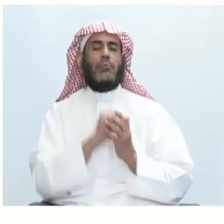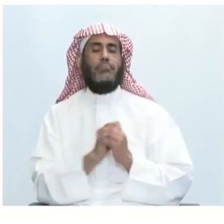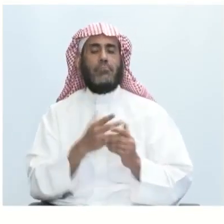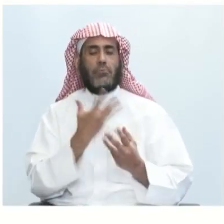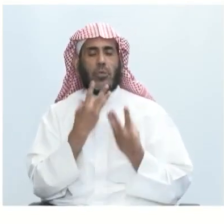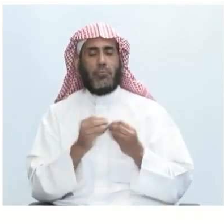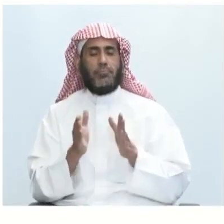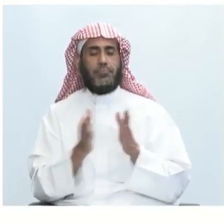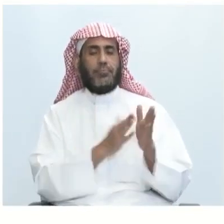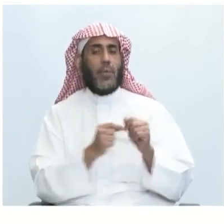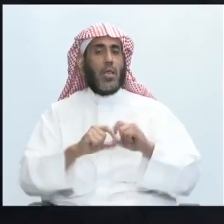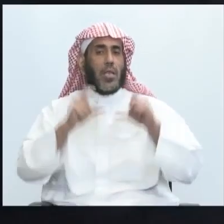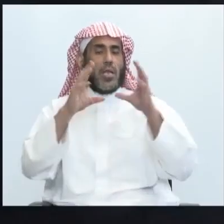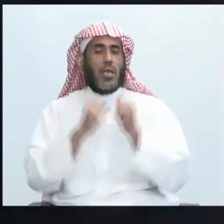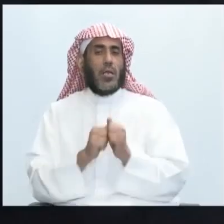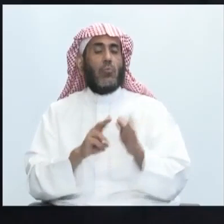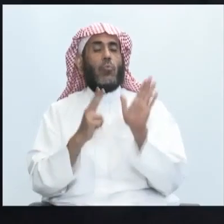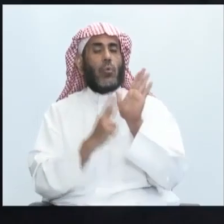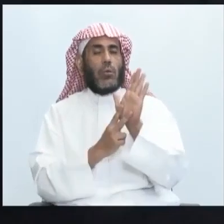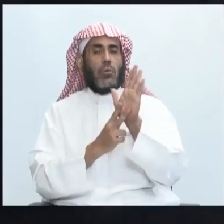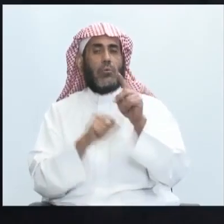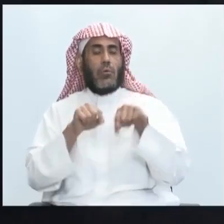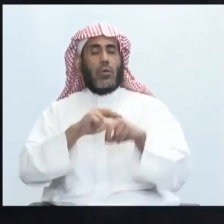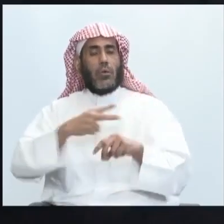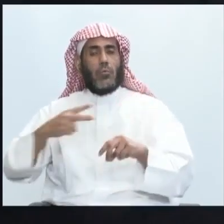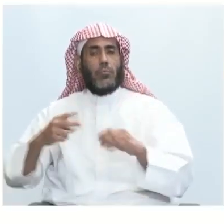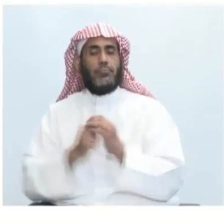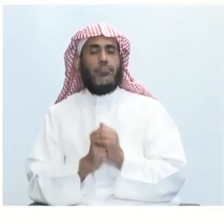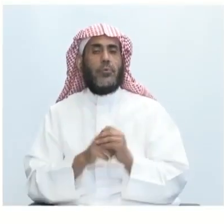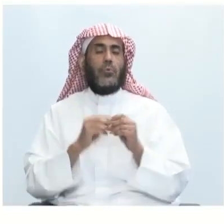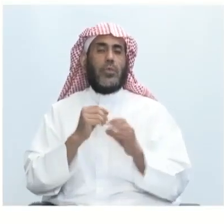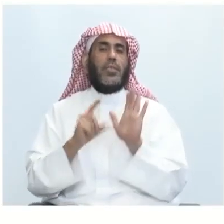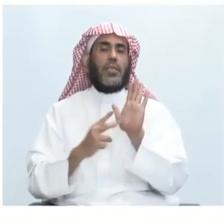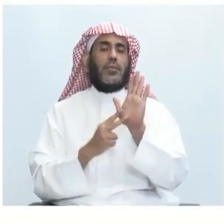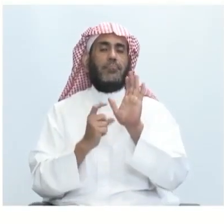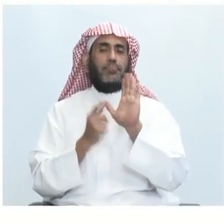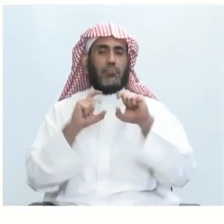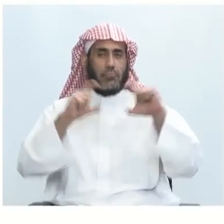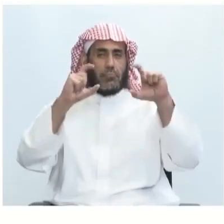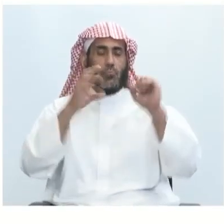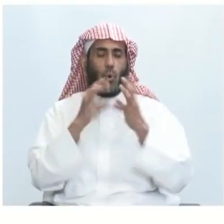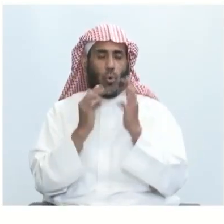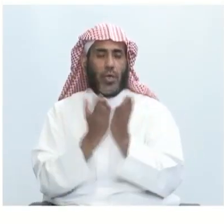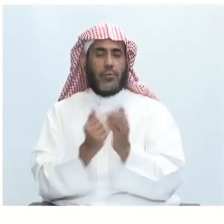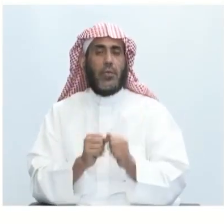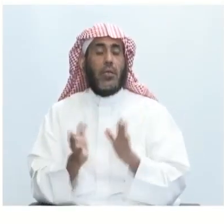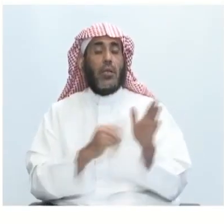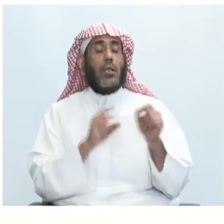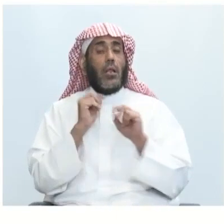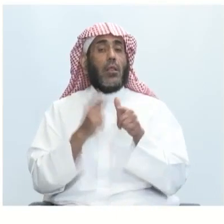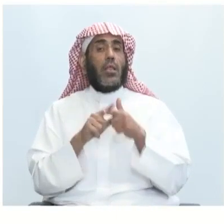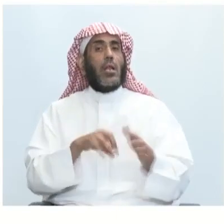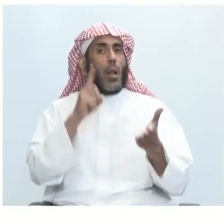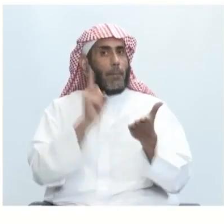جميل اذا هذا الدليل والبرهان وايضا هو نوعه او نوع الدليل لاحظ معي هنا اثنان